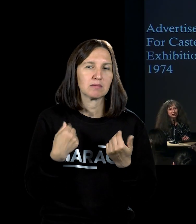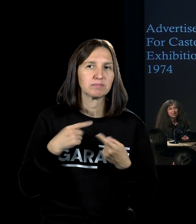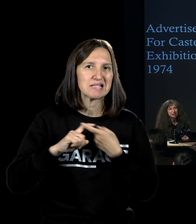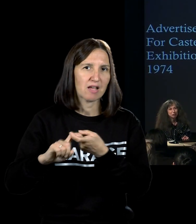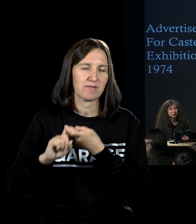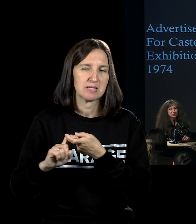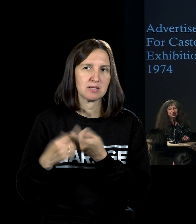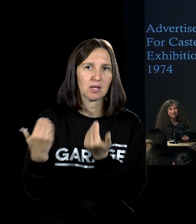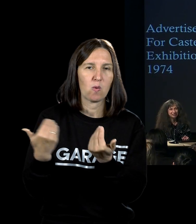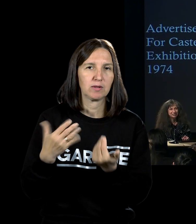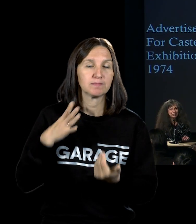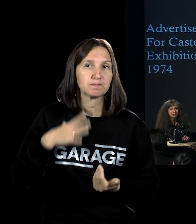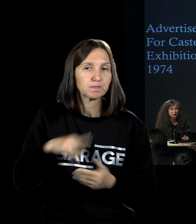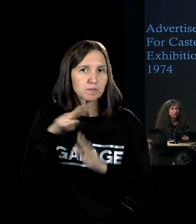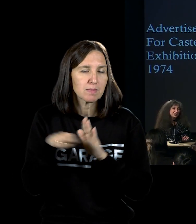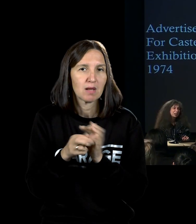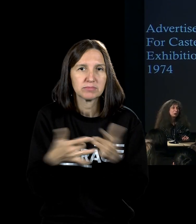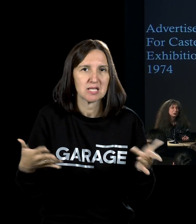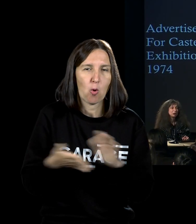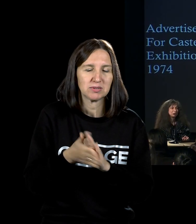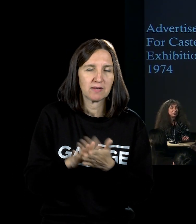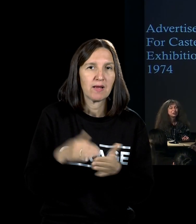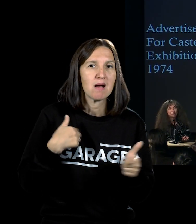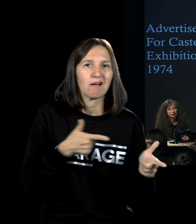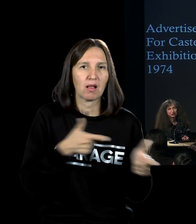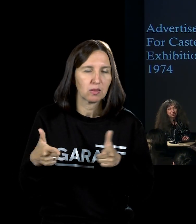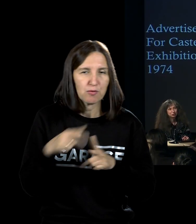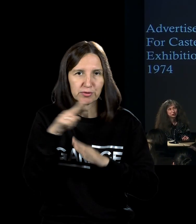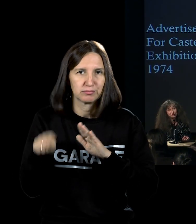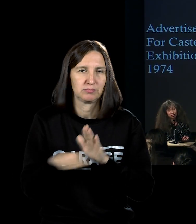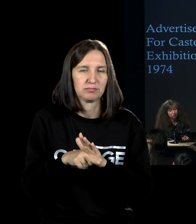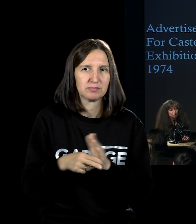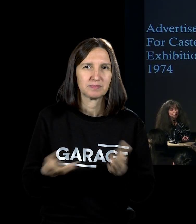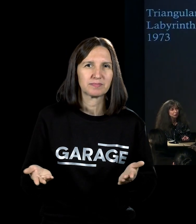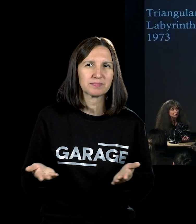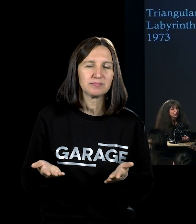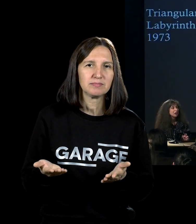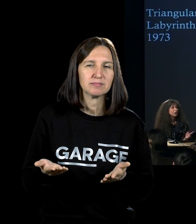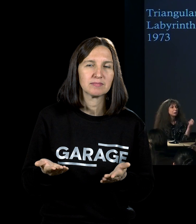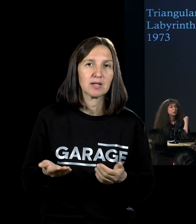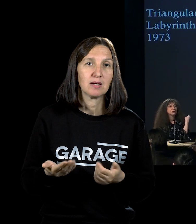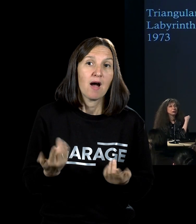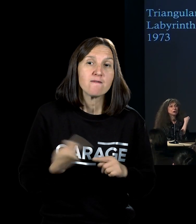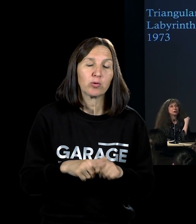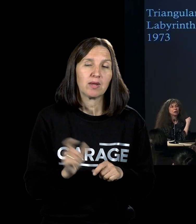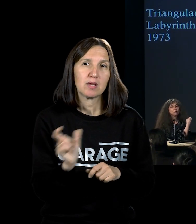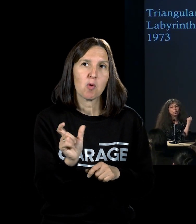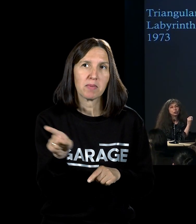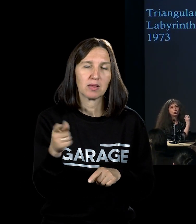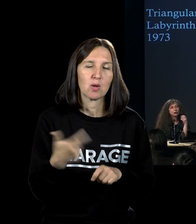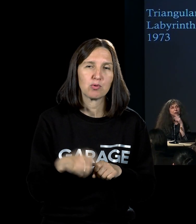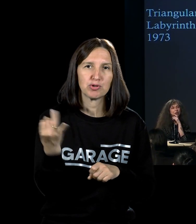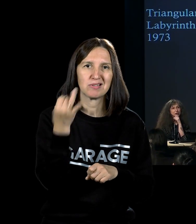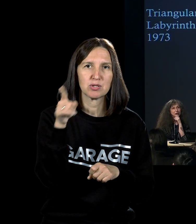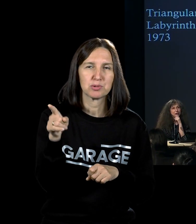зависит от различных обстоятельств и готов на эту зависимость идти, готов на эти, которому не в этот момент его очень